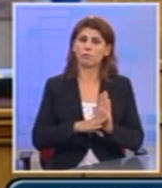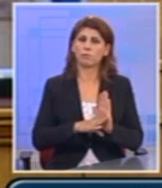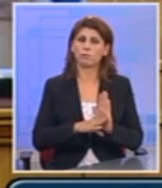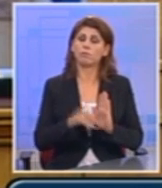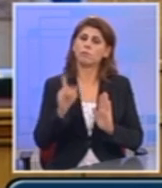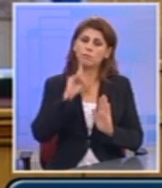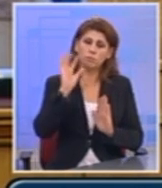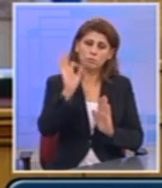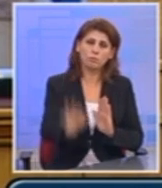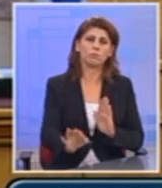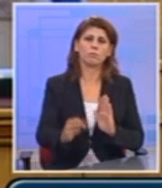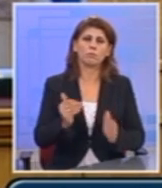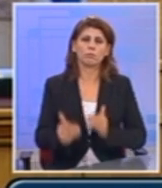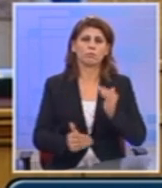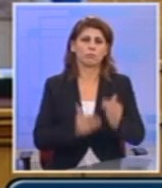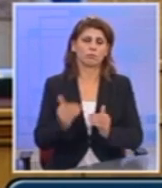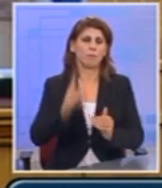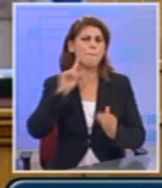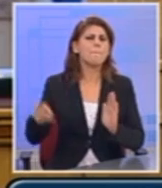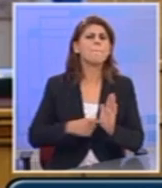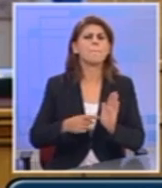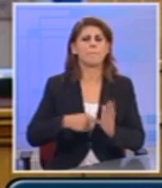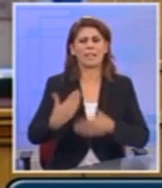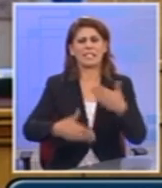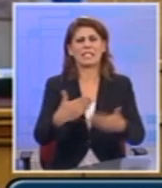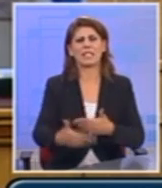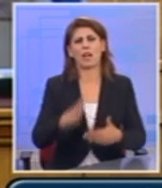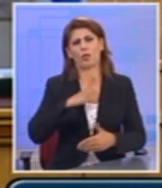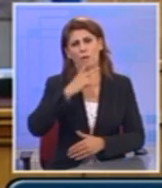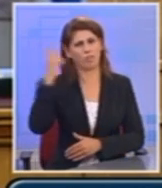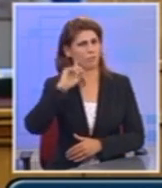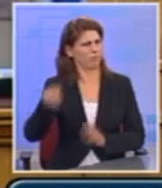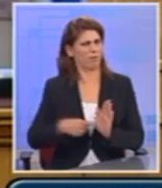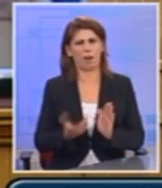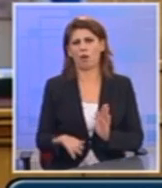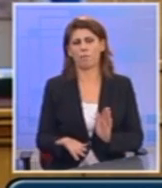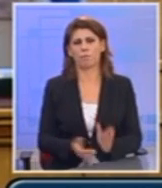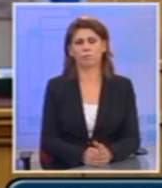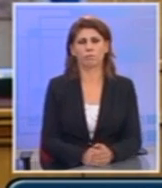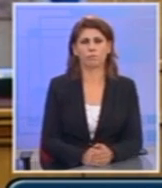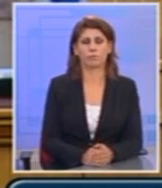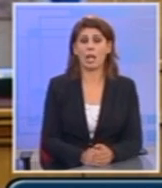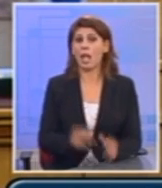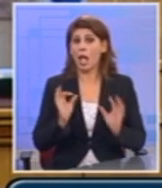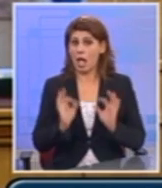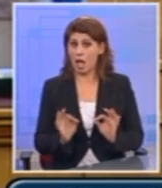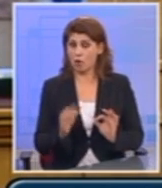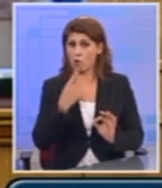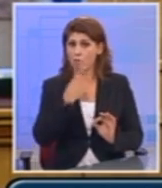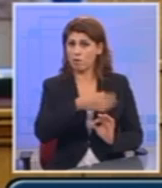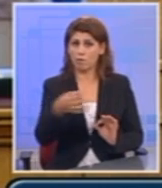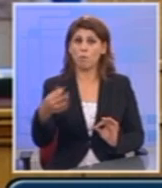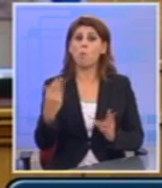σε συνεχή παράβαση παραβίαση τ μιας σειράς ανθρωπίνων δικαιωμάτων είναι επίσης σημαντικό επίσης να τονίσουμε με τα ανθρώπινα